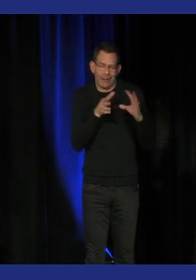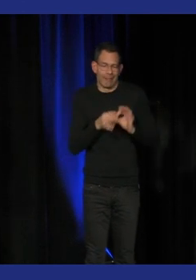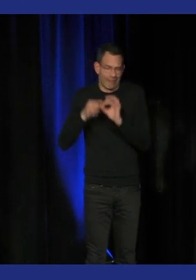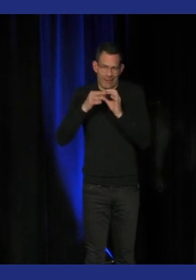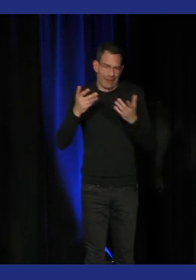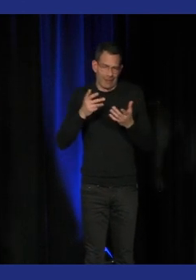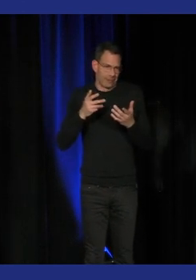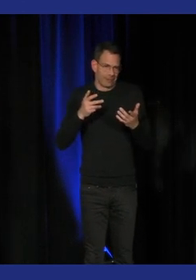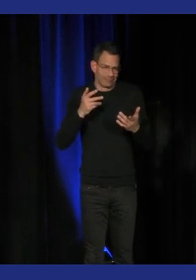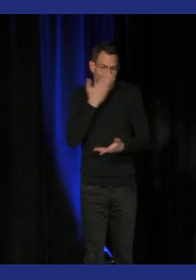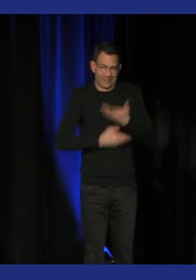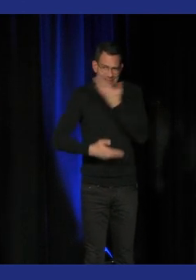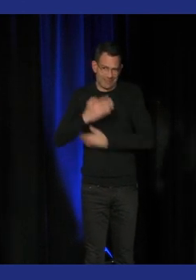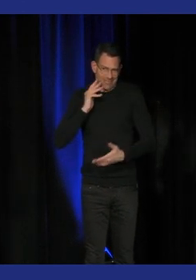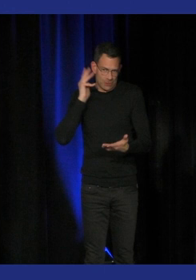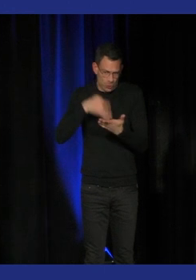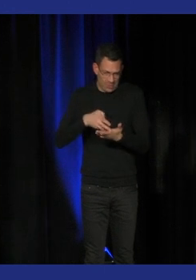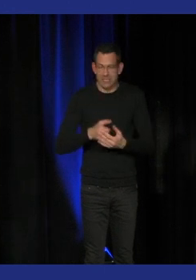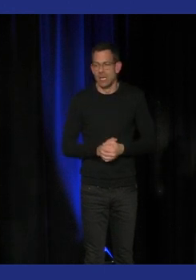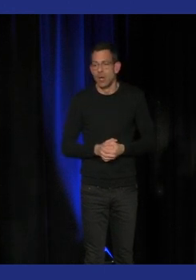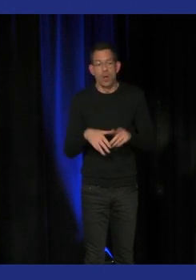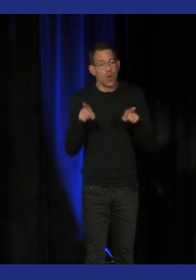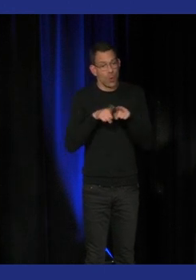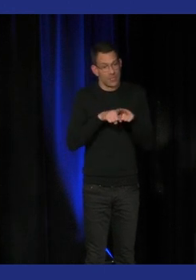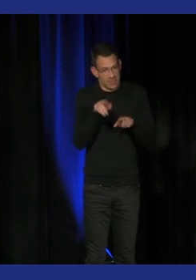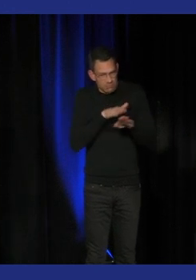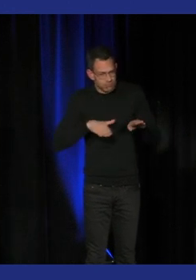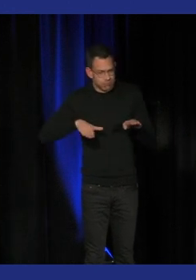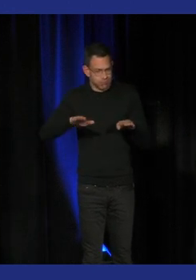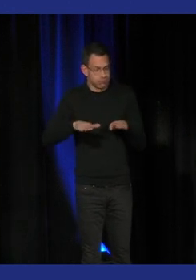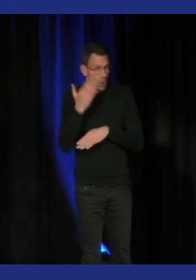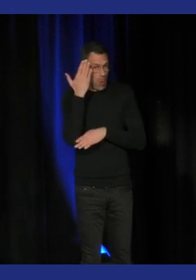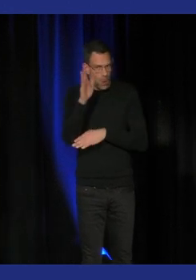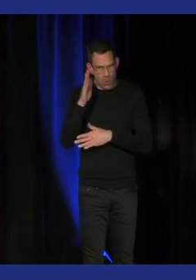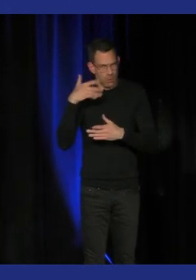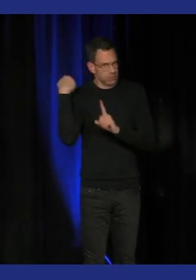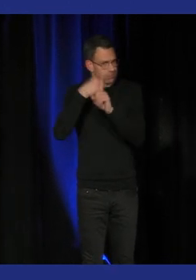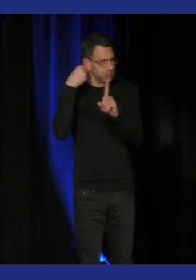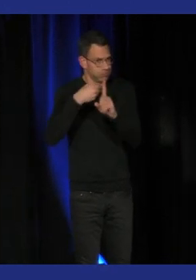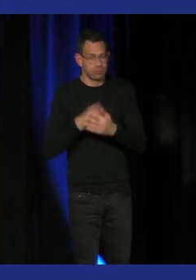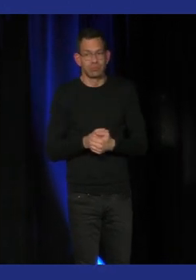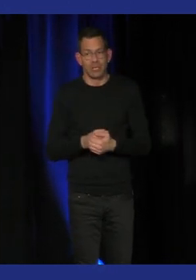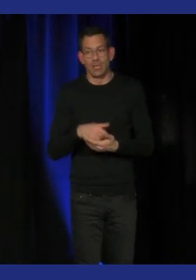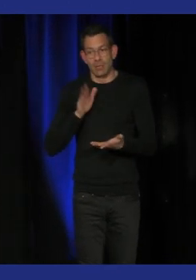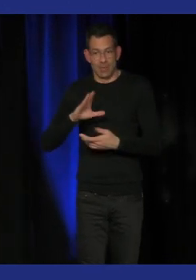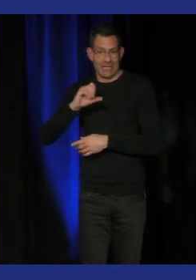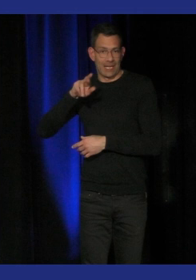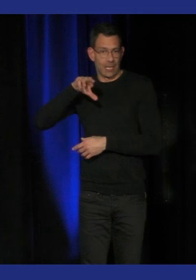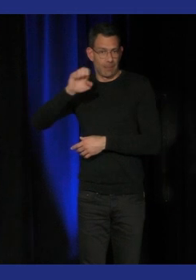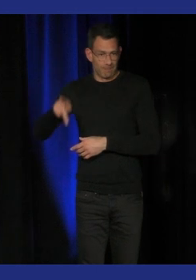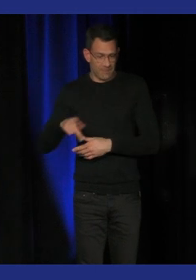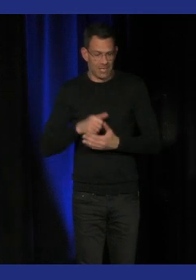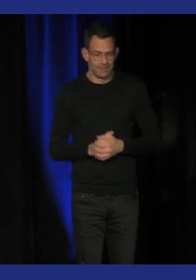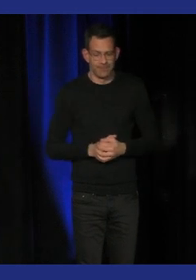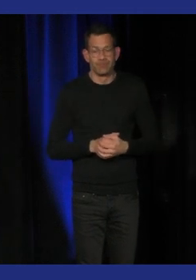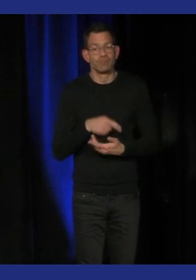deuxième temps à un autre mouvement qui va naître de tout ça et d'autres apports, qui va être le mouvement CRIP. Donc, ce mouvement CRIP,